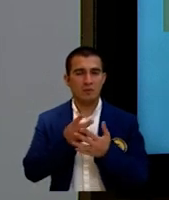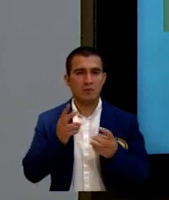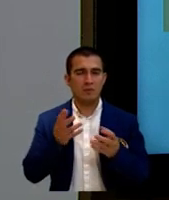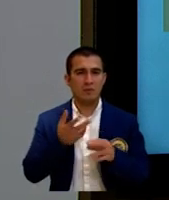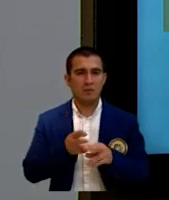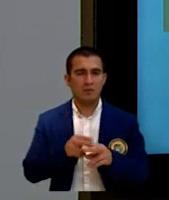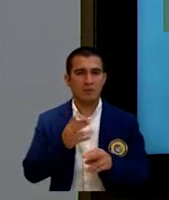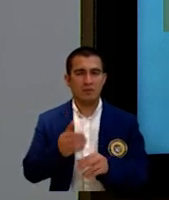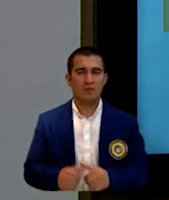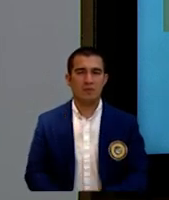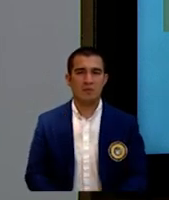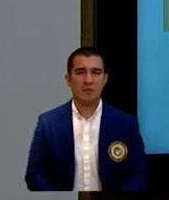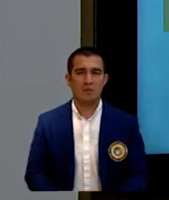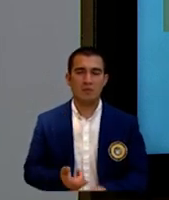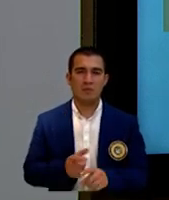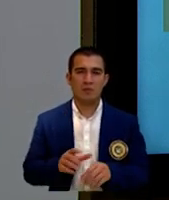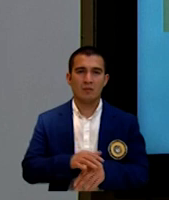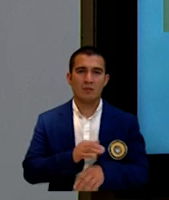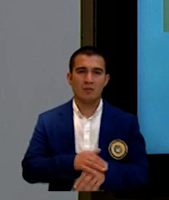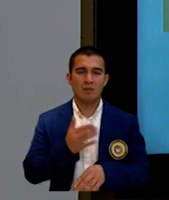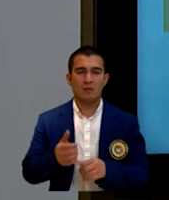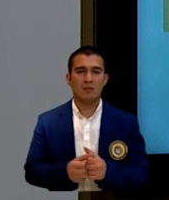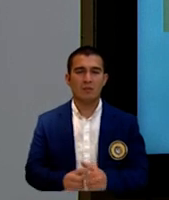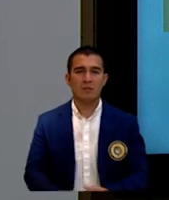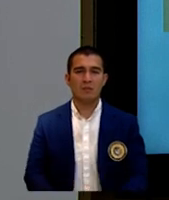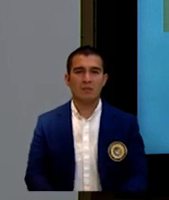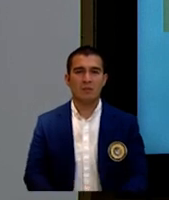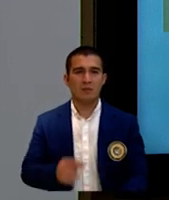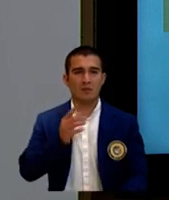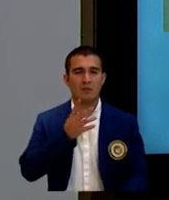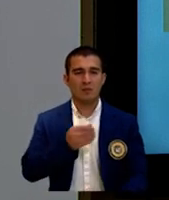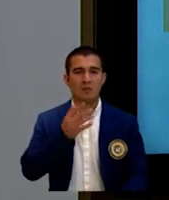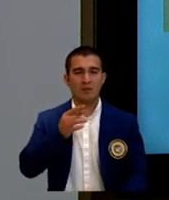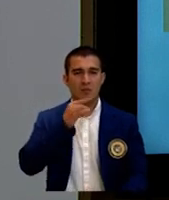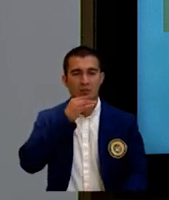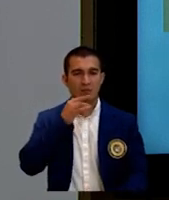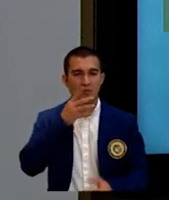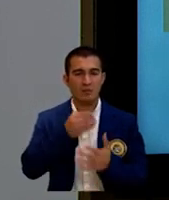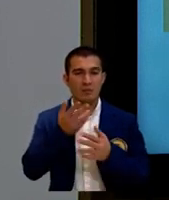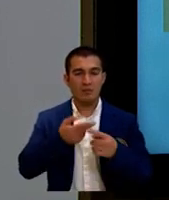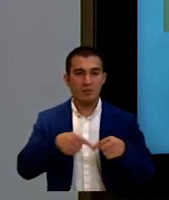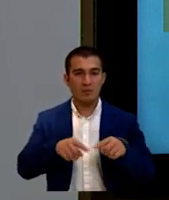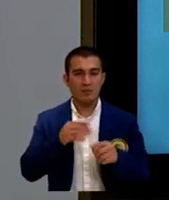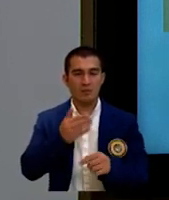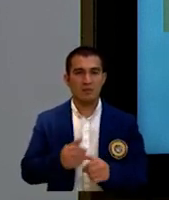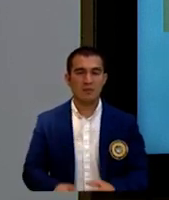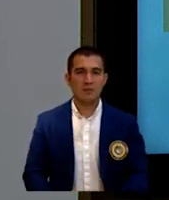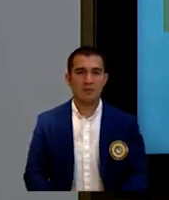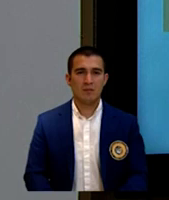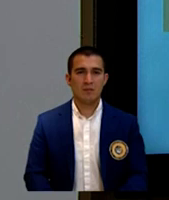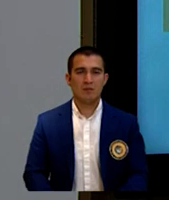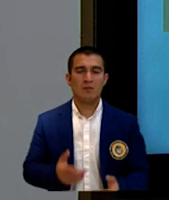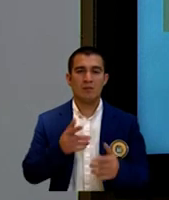ko'ryapsiz? To'g'ri, xaritada biz Rossiya Federatsiyasini ko'rib turamiz.